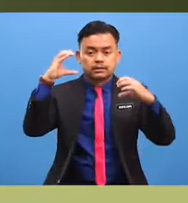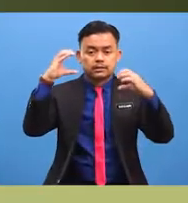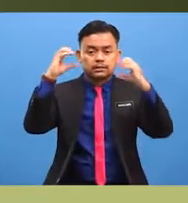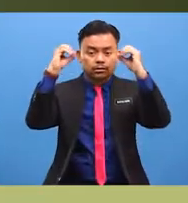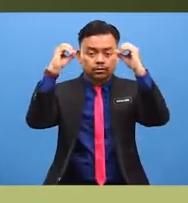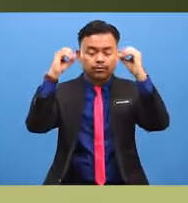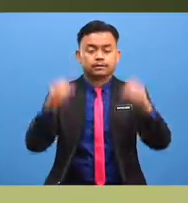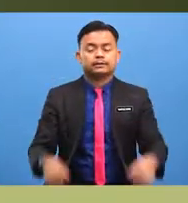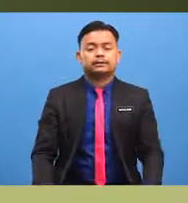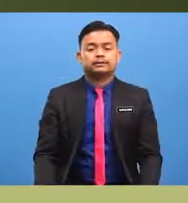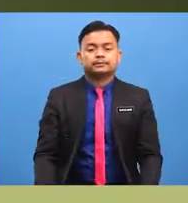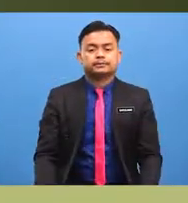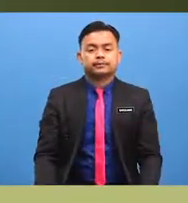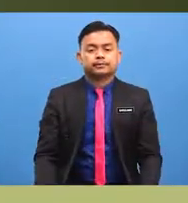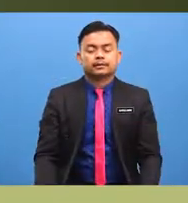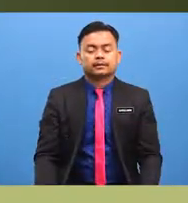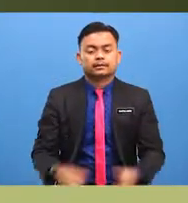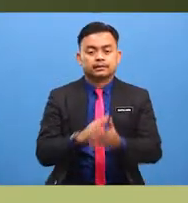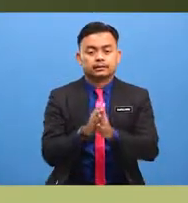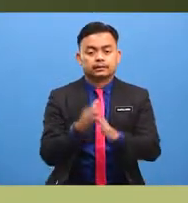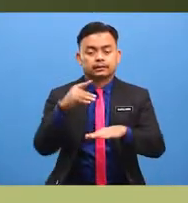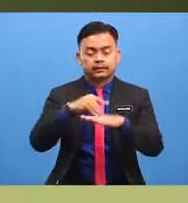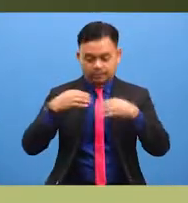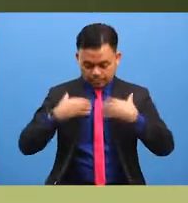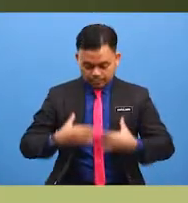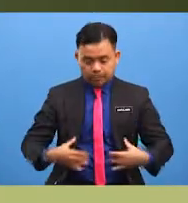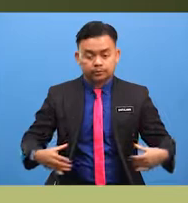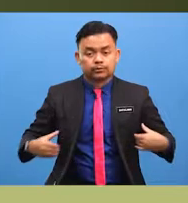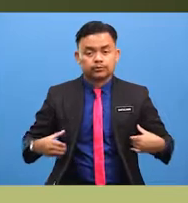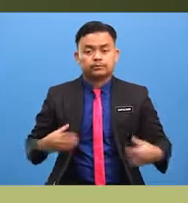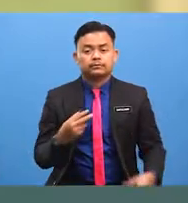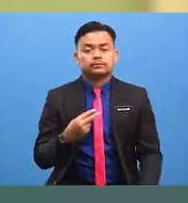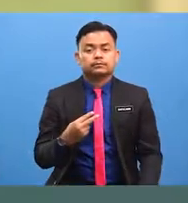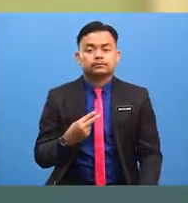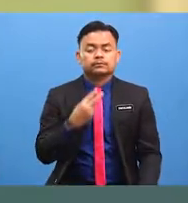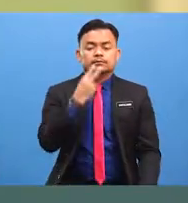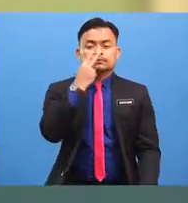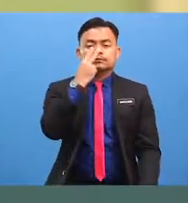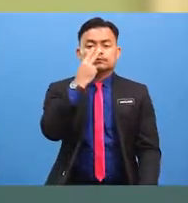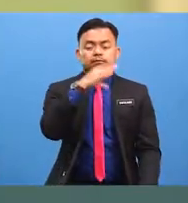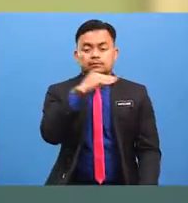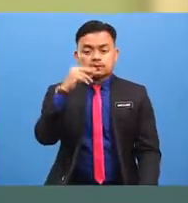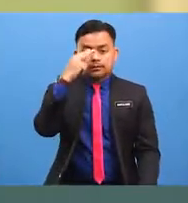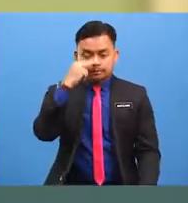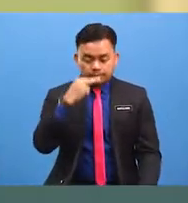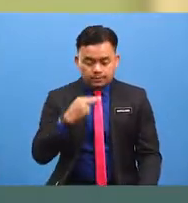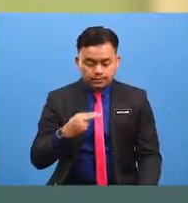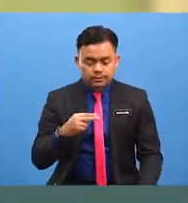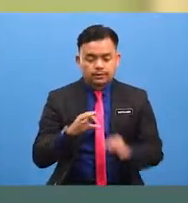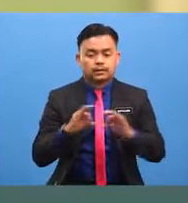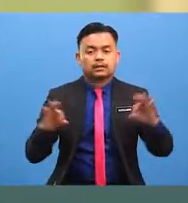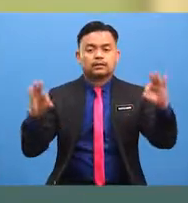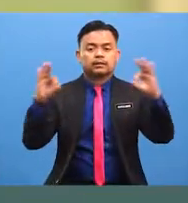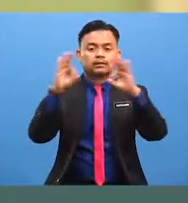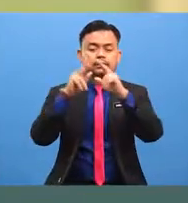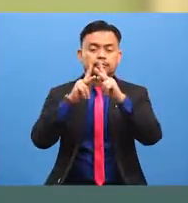Perlakuan menarik nafas dan menghembus nafas sangat penting. Cuba kamu menarik